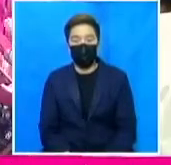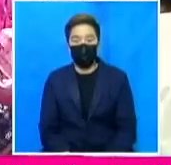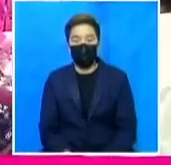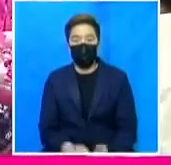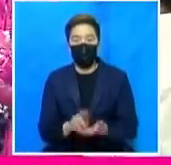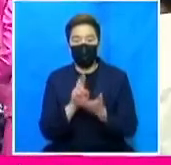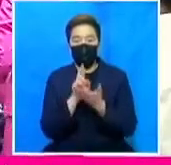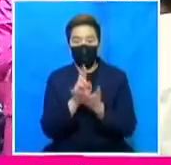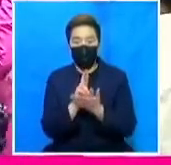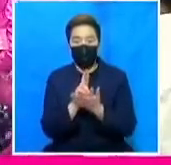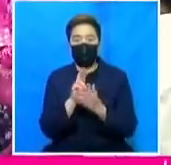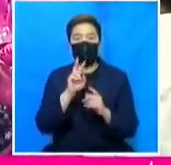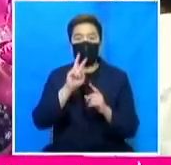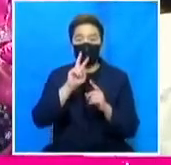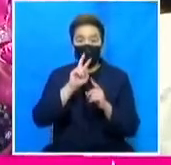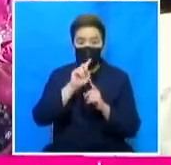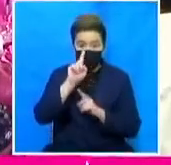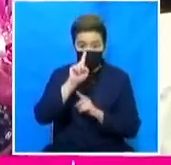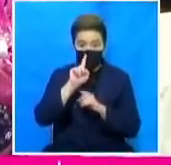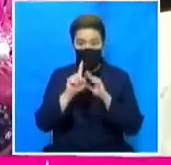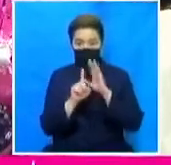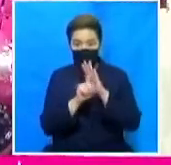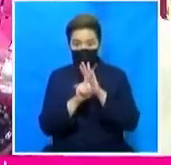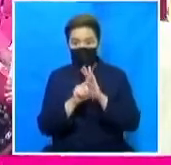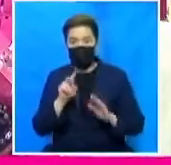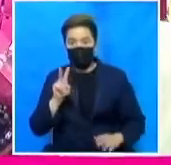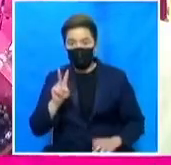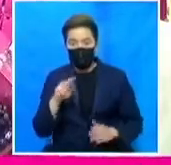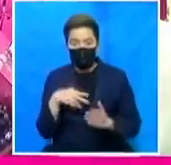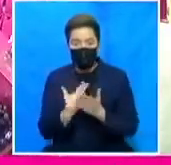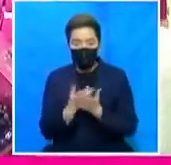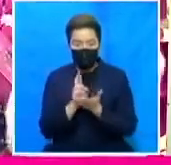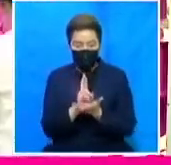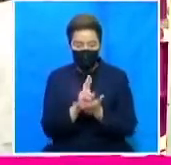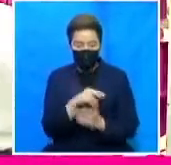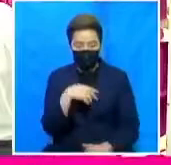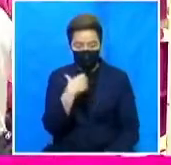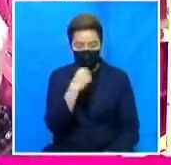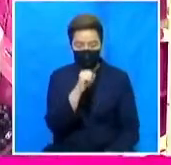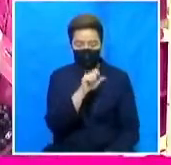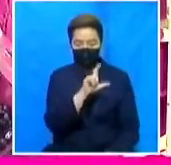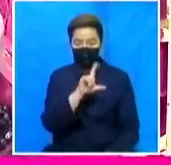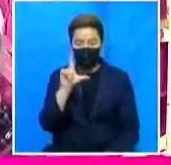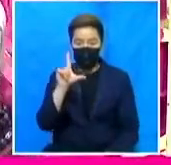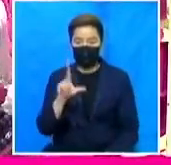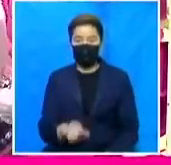ได้ทำการออกรางวัลอันดับที่1ครั้งที่2เป็นเงิน10ล้านบาท